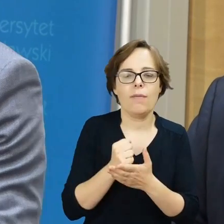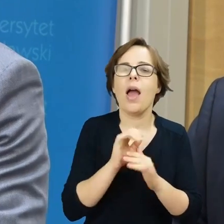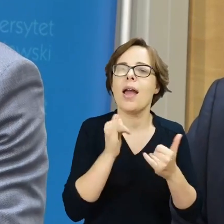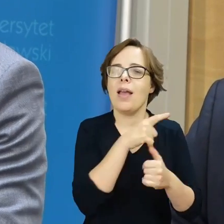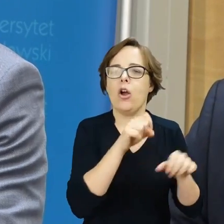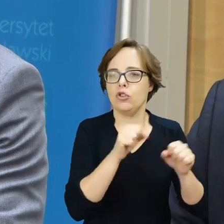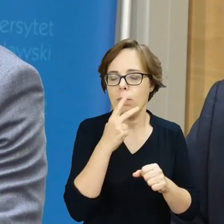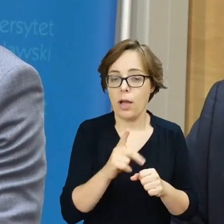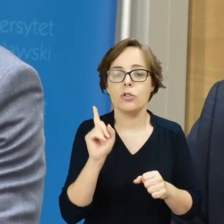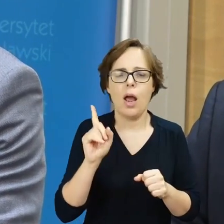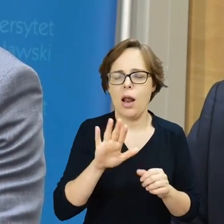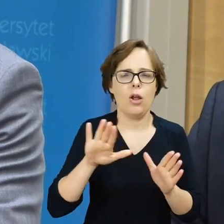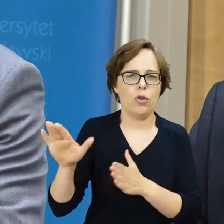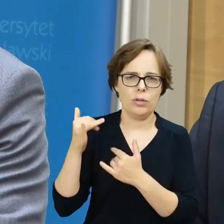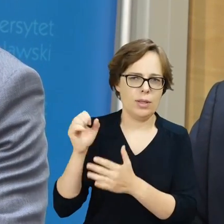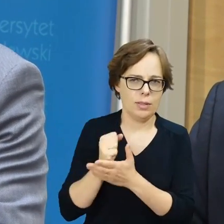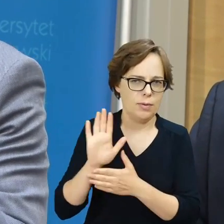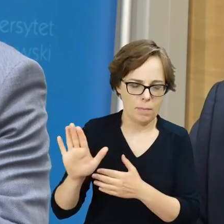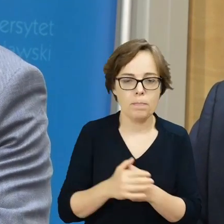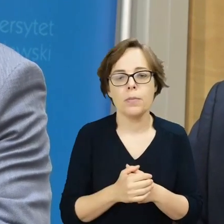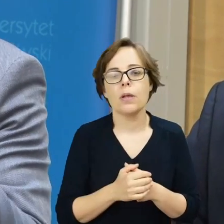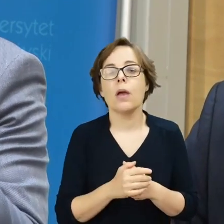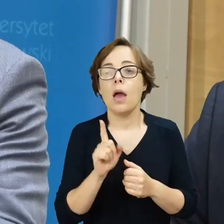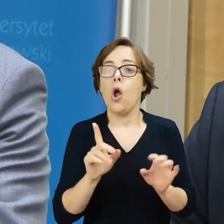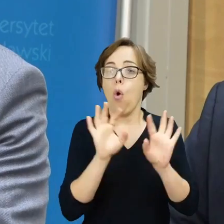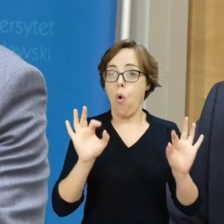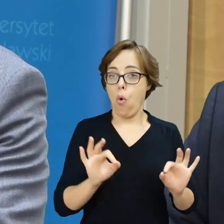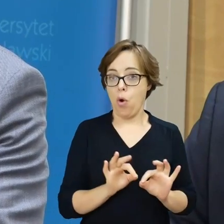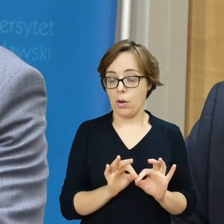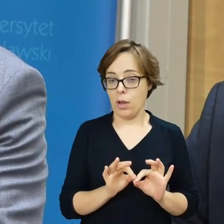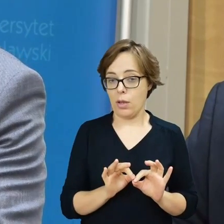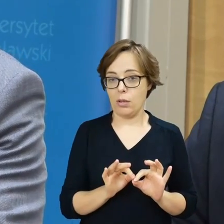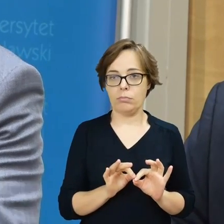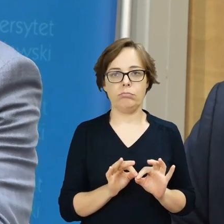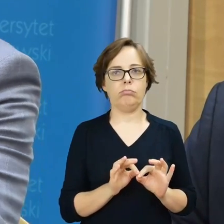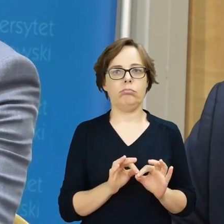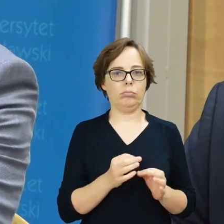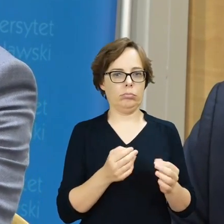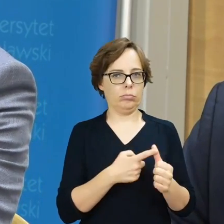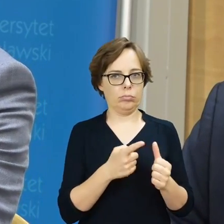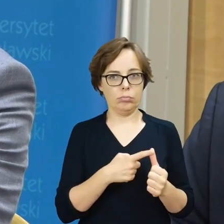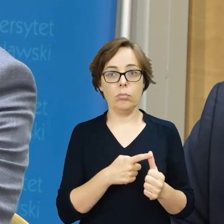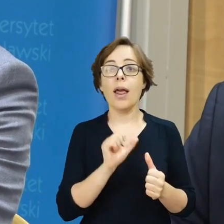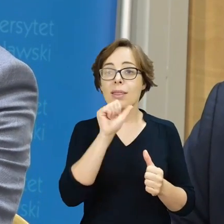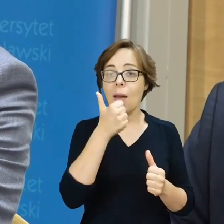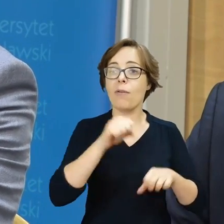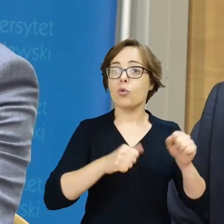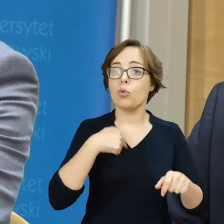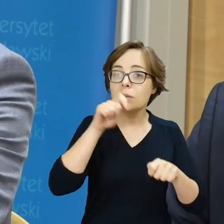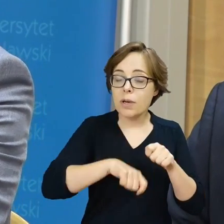ale to jest jakby kwestia studium przypadku, prawda? Natomiast generalnie wejście, czy to jest informacja publiczna i dopiero teraz mówimy tak, to